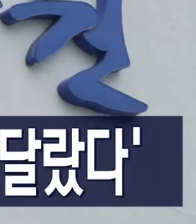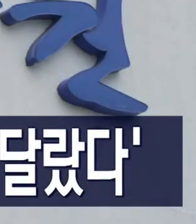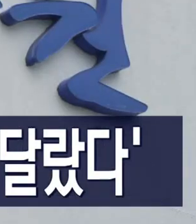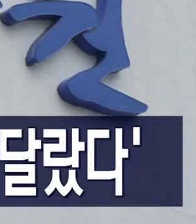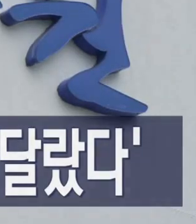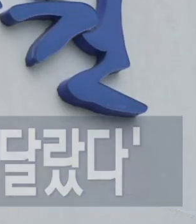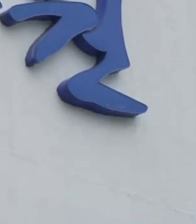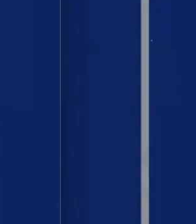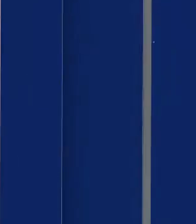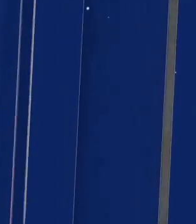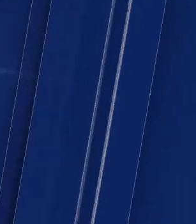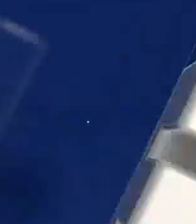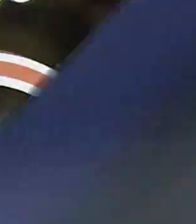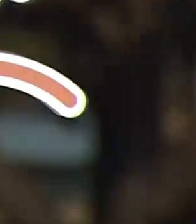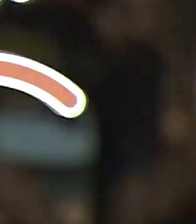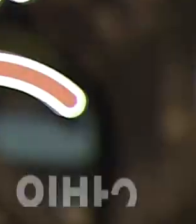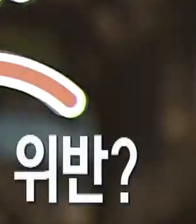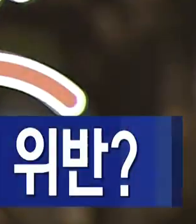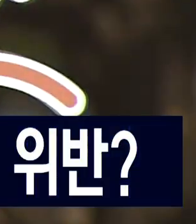지적이 나오고 있습니다.